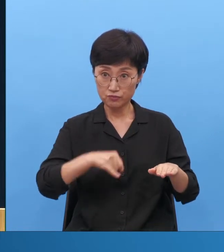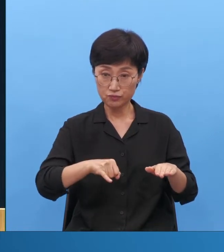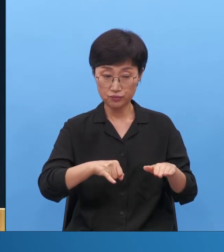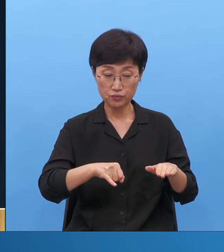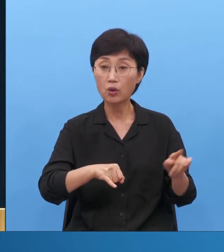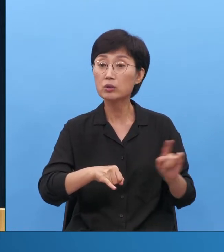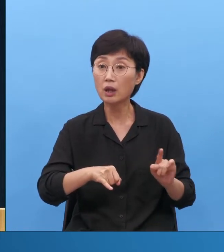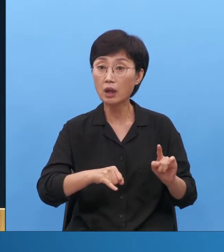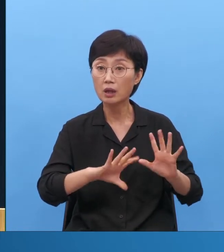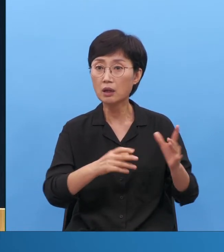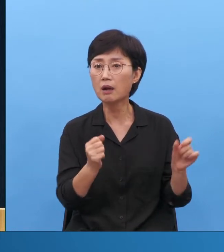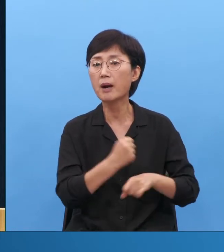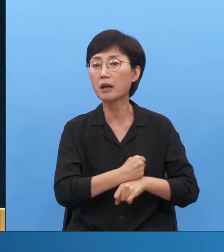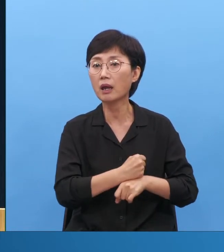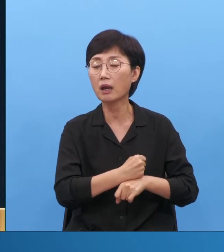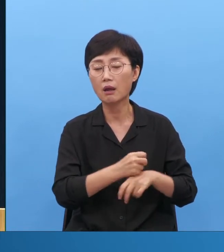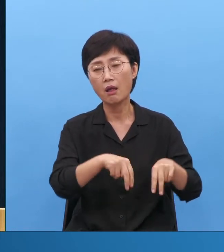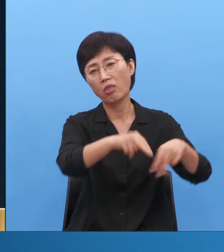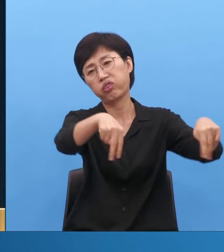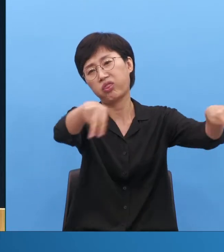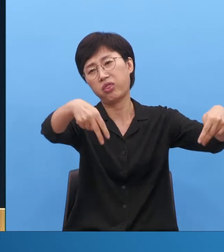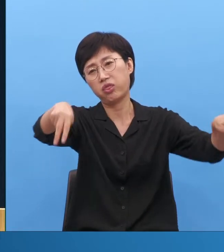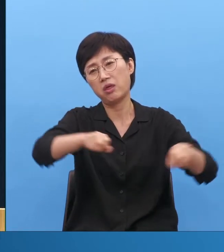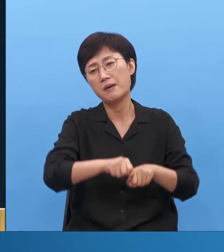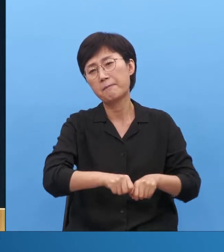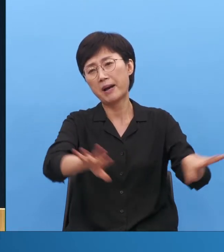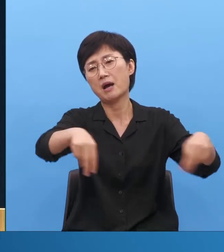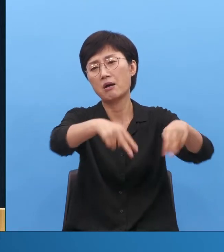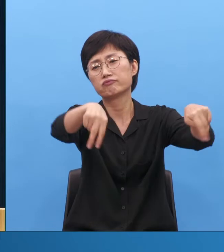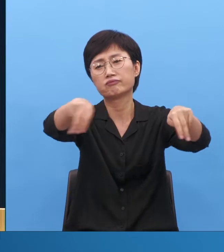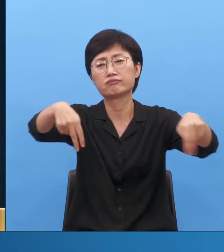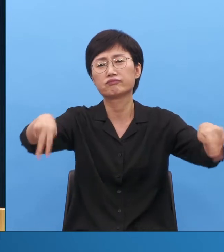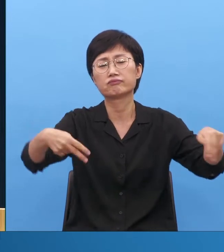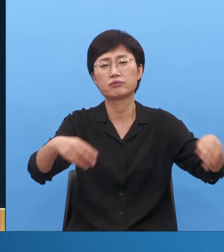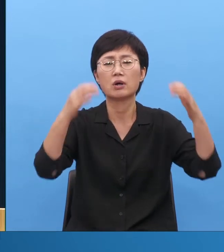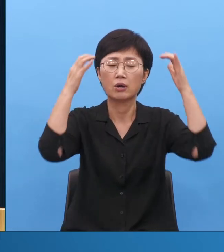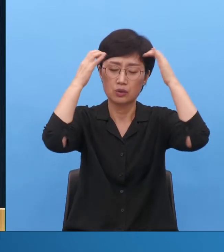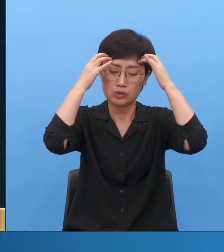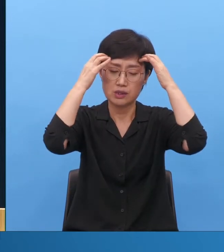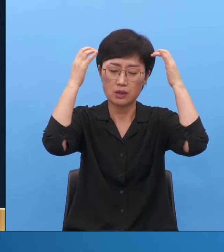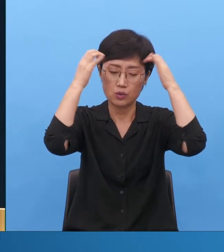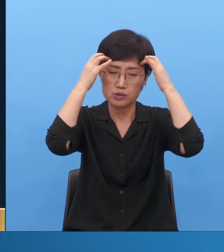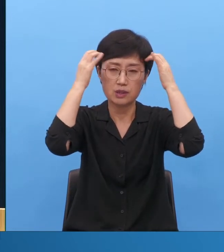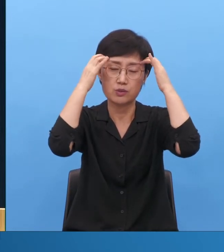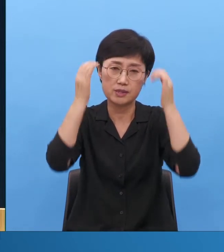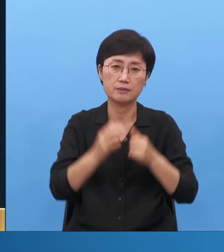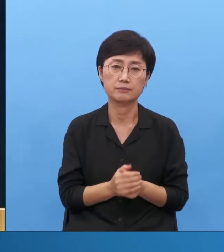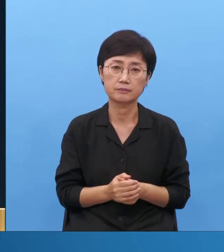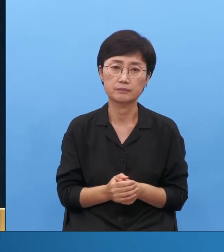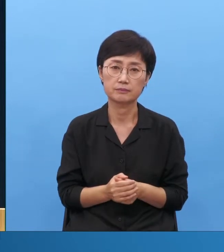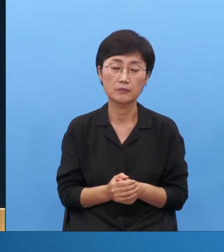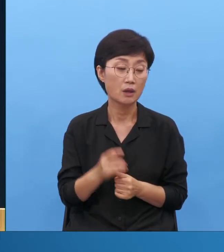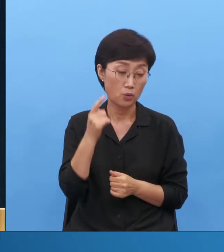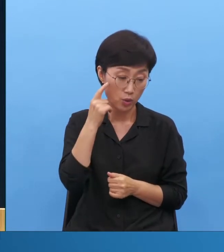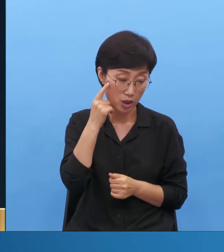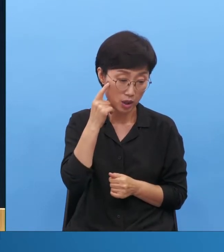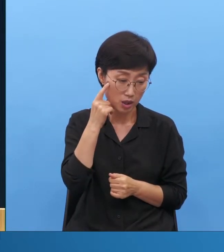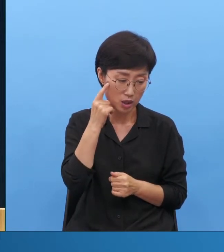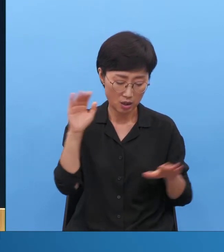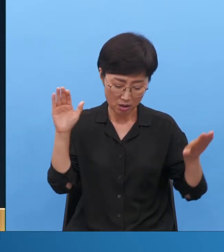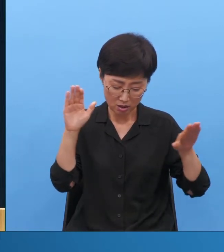his sons and his grandsons, the posterity of this renowned individual, now had to be sent out wandering throughout the 어둠 속에 nations. 있으니까 재앙이 뭔가도